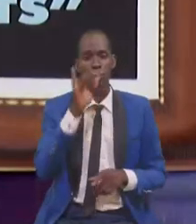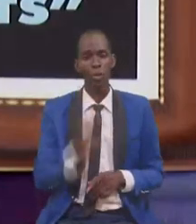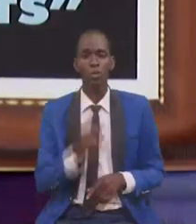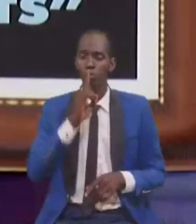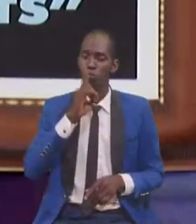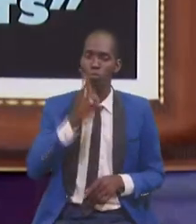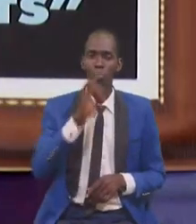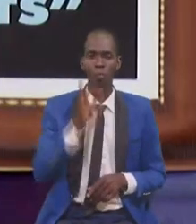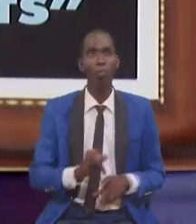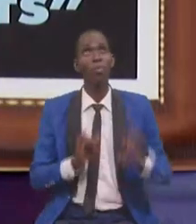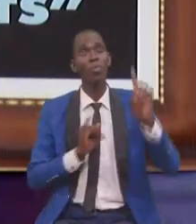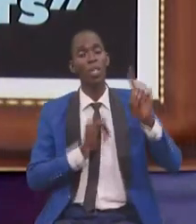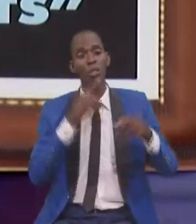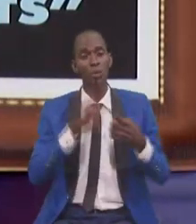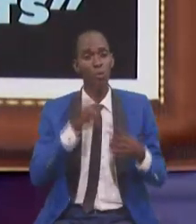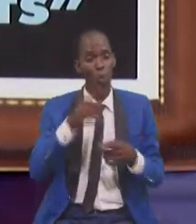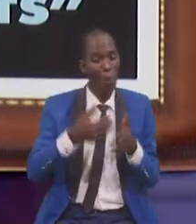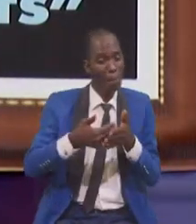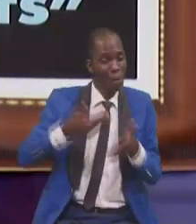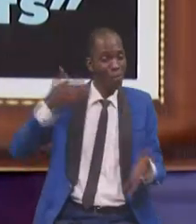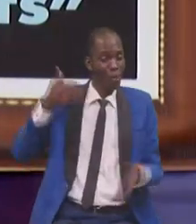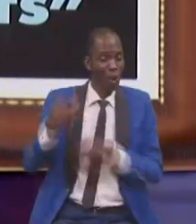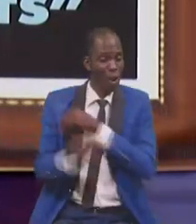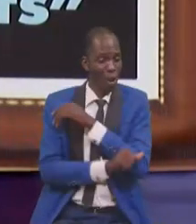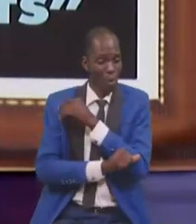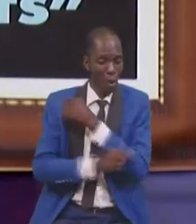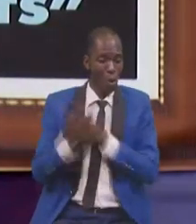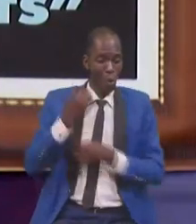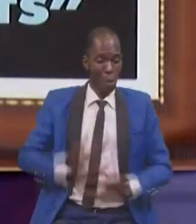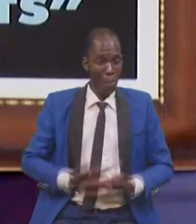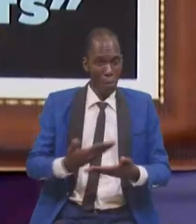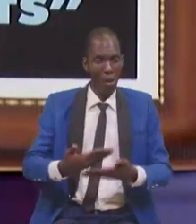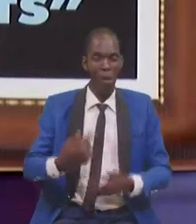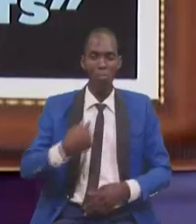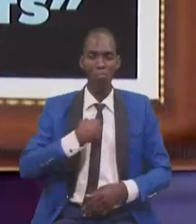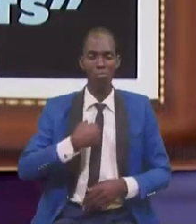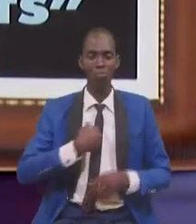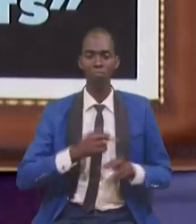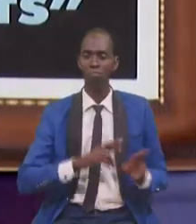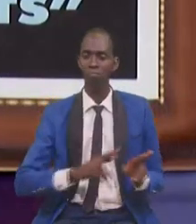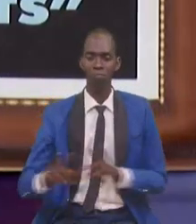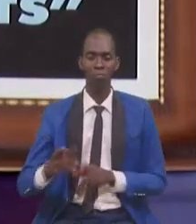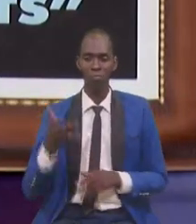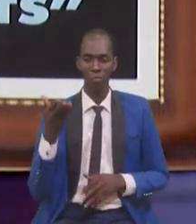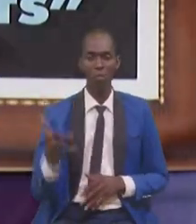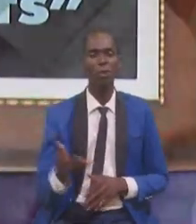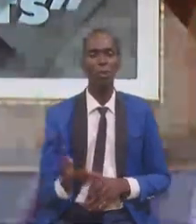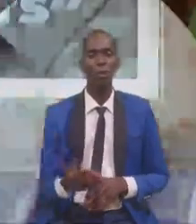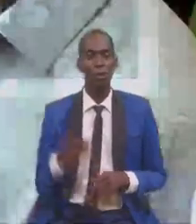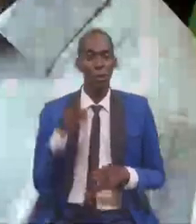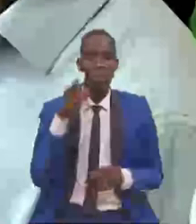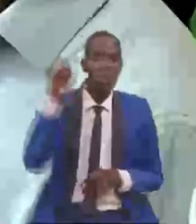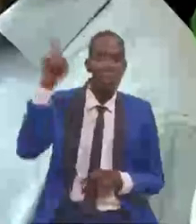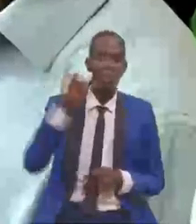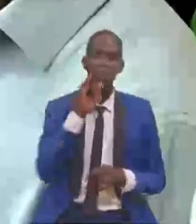en vérité, je vous le dis, avant qu'Abraham fût, je suis. Il est je suis.